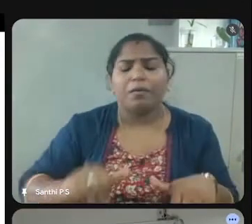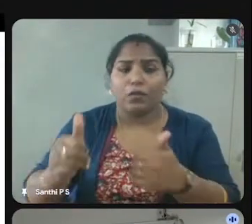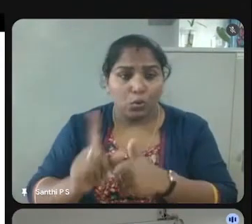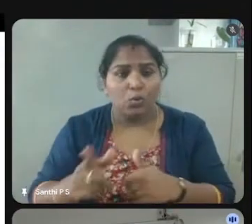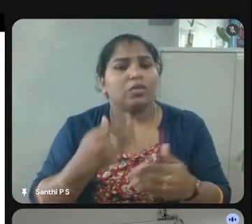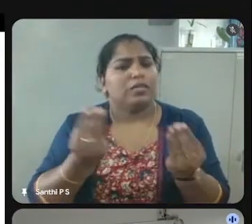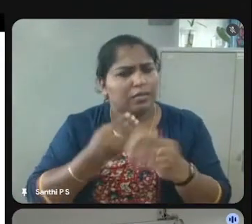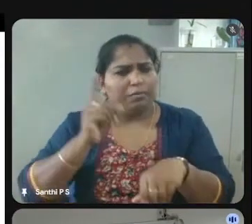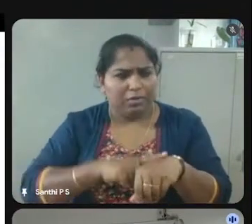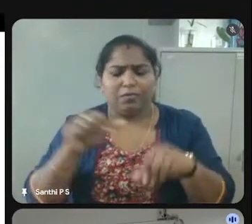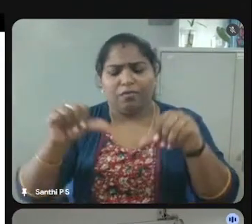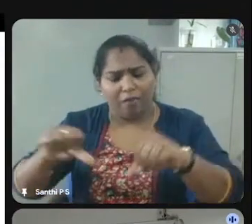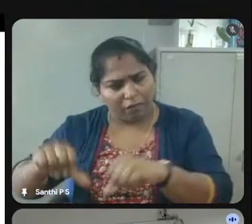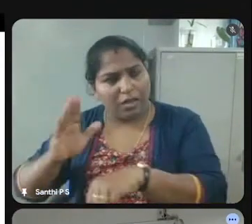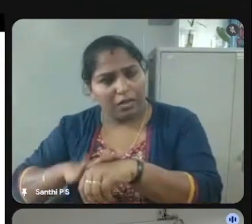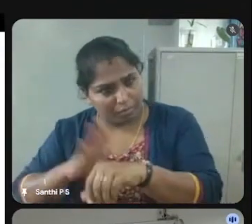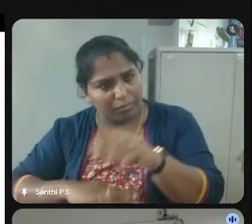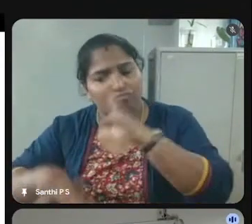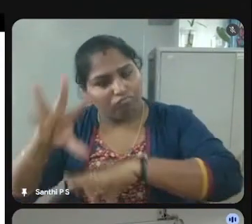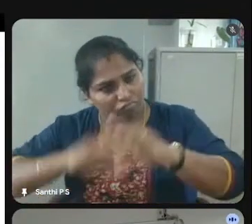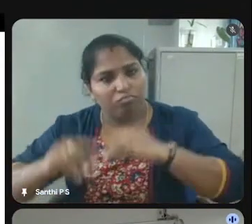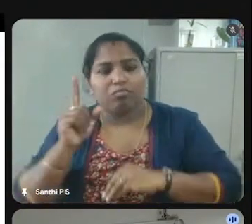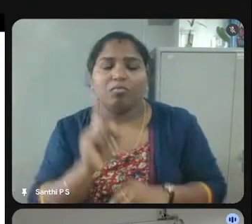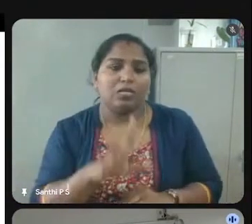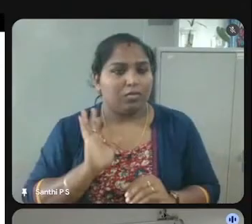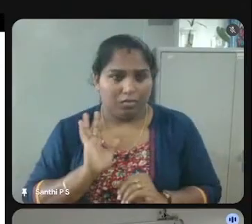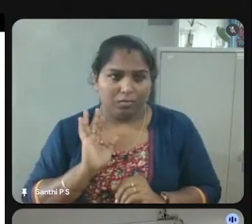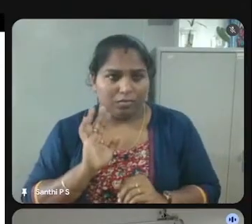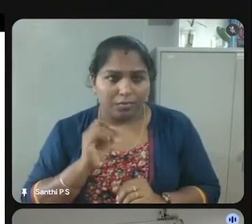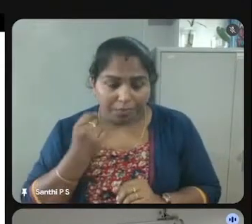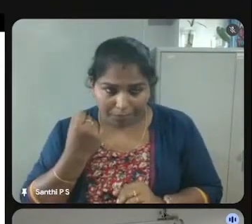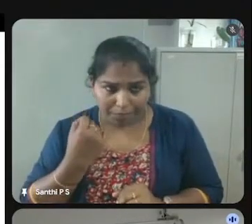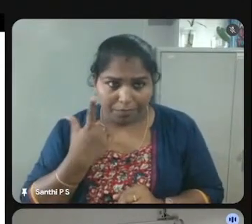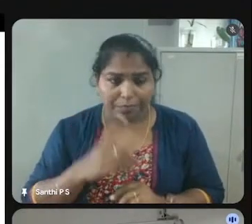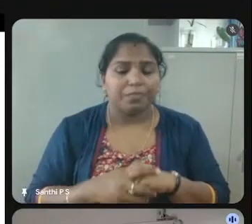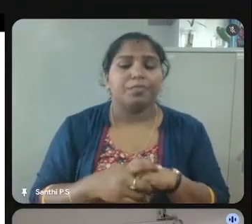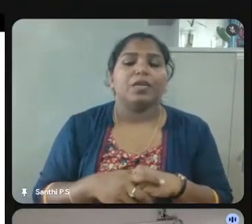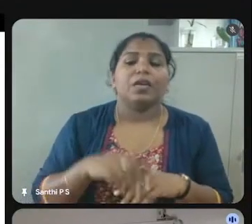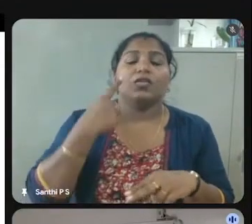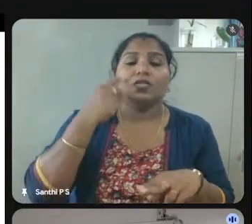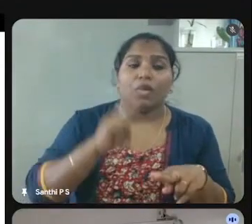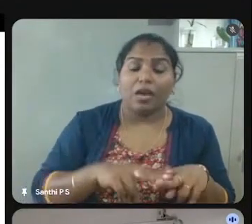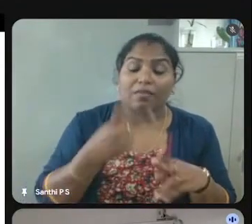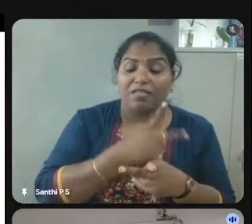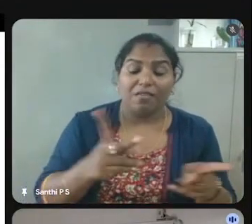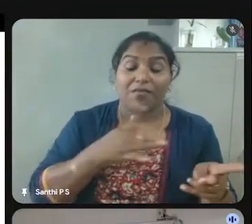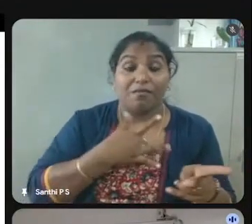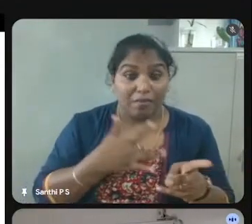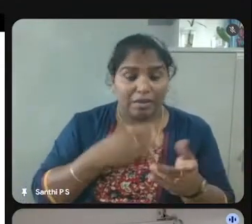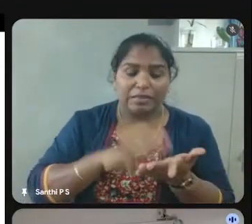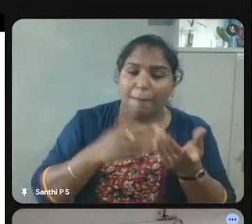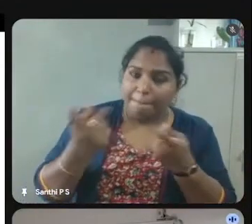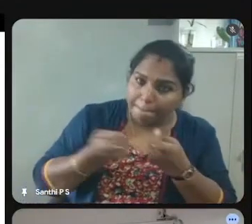ശ്രദ്ധിക്കേണ്ടതാണ്. പേരൻസ് ആ ഒരു മെന്റൽ ഹെൽത്ത്, ആ ഒരു ഇക്വിലിബ്രിയം മെയിൻറ്റെയിൻ ചെയ്യുന്നവർക്ക് ഇങ്ങനെയുള്ള കാര്യങ്ങൾ, അതായത് ഈ വികാരങ്ങളെ നിയന്ത്രിക്കാൻ